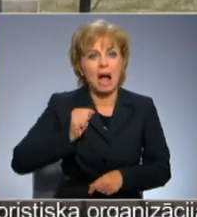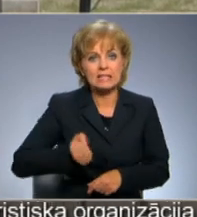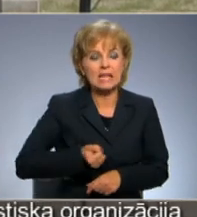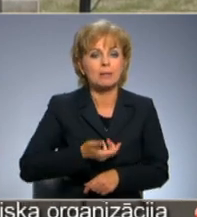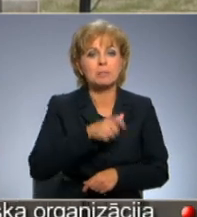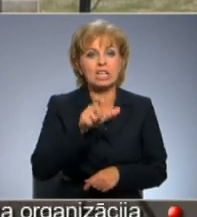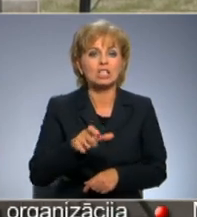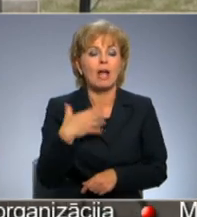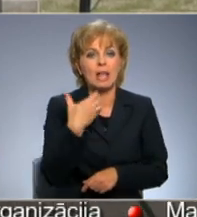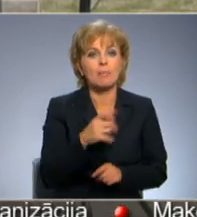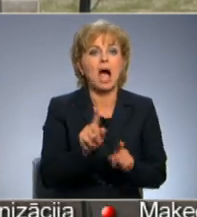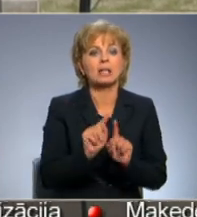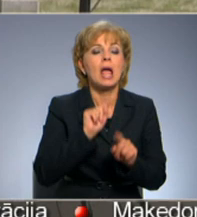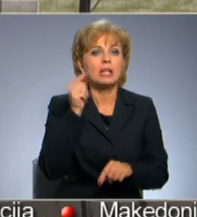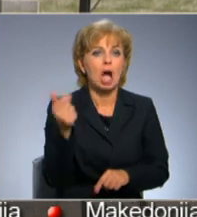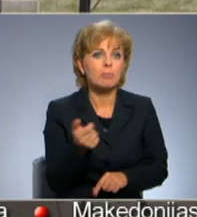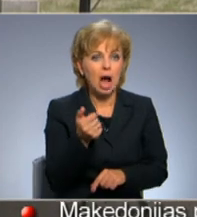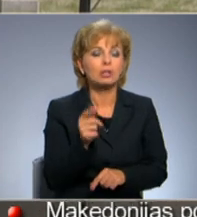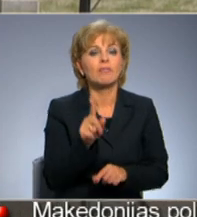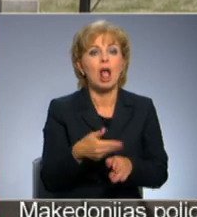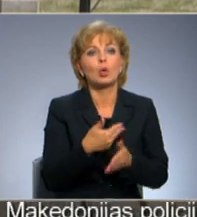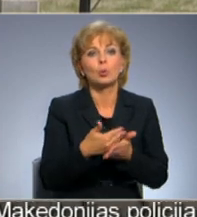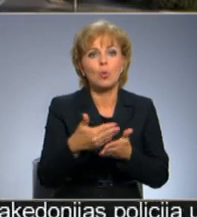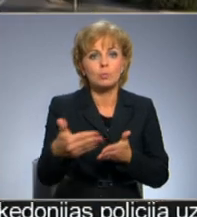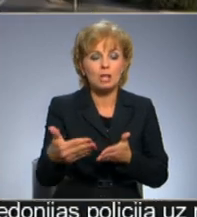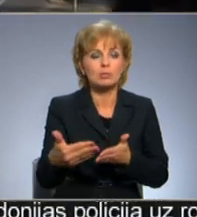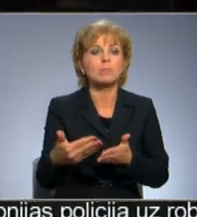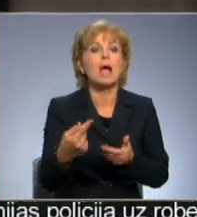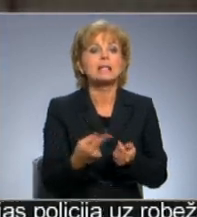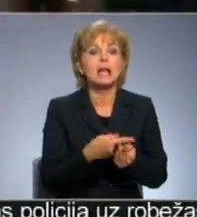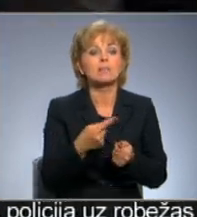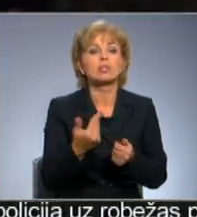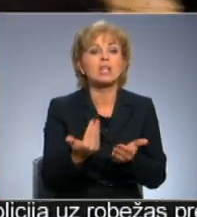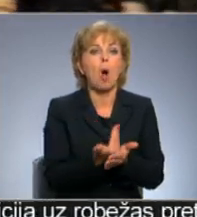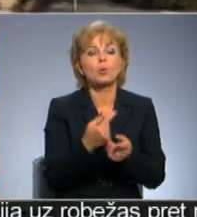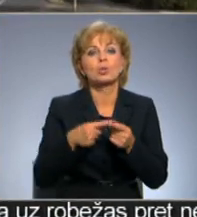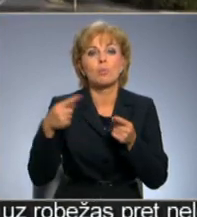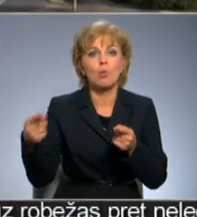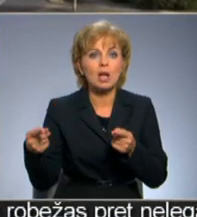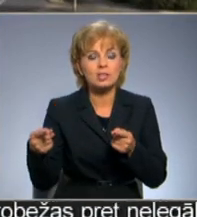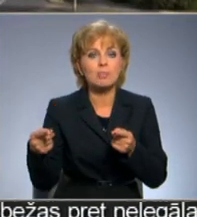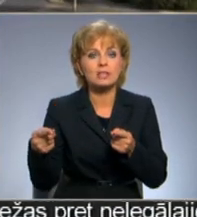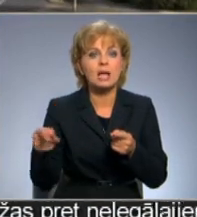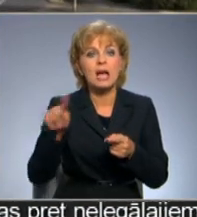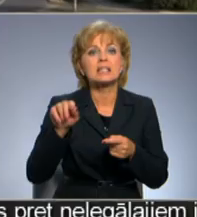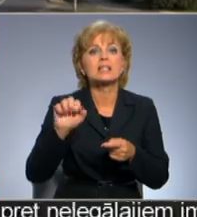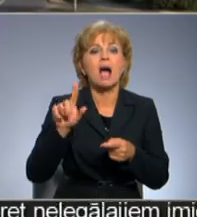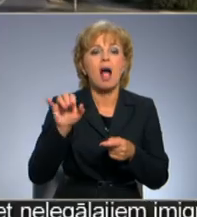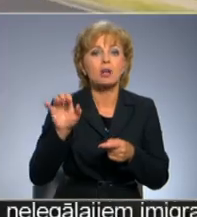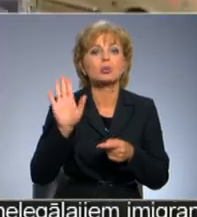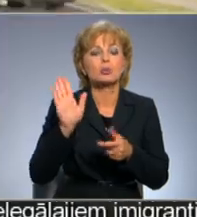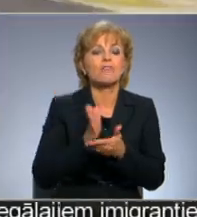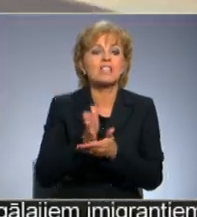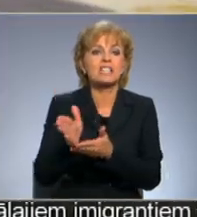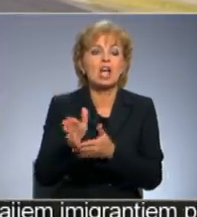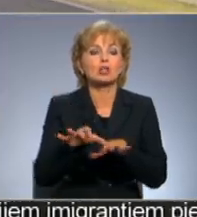iedzīvotājiem būs nepieciešama arī nākamajā gadā, jo darbi noteikti turpināsies, tai skaitā būs arī jauns posms, kas ir no Saldus pilsētas virzienā uz Skrundu. Šogad